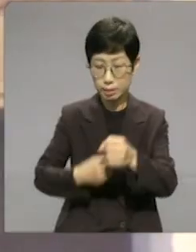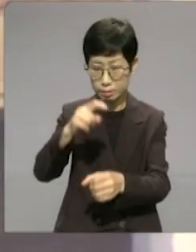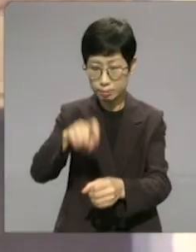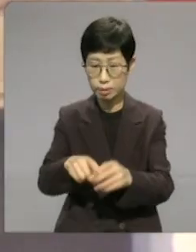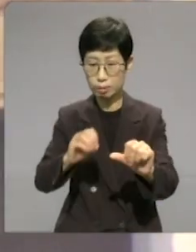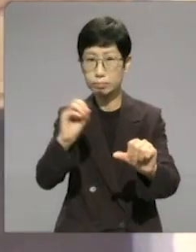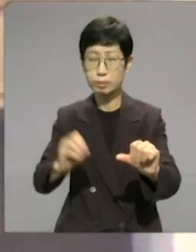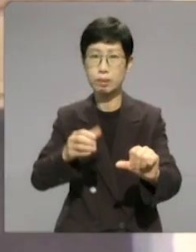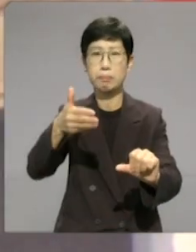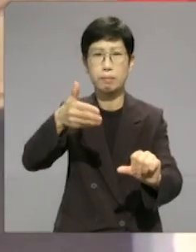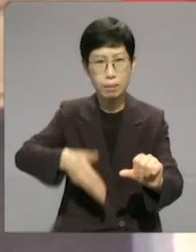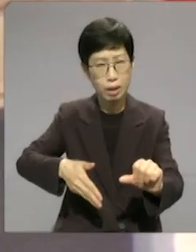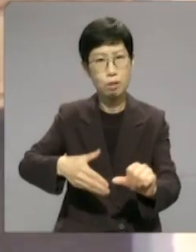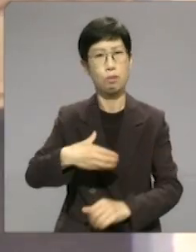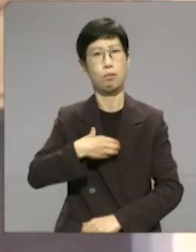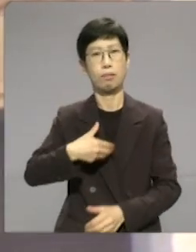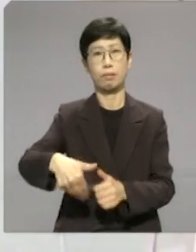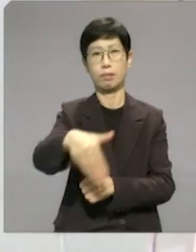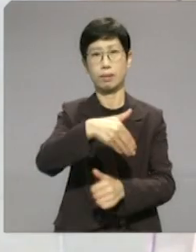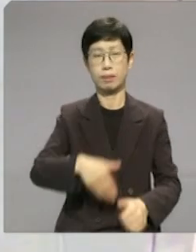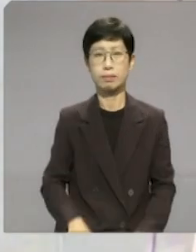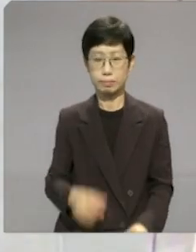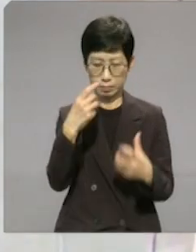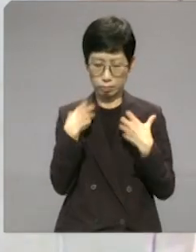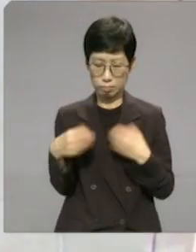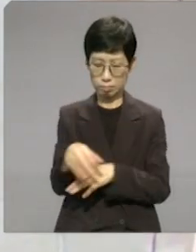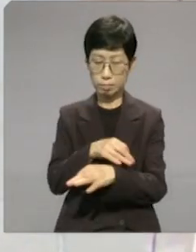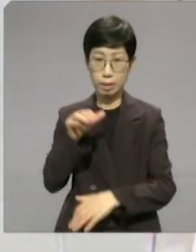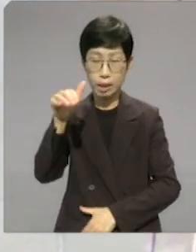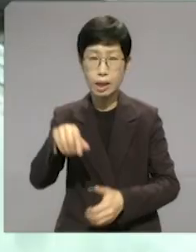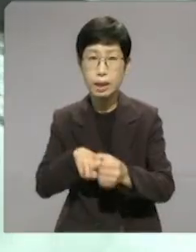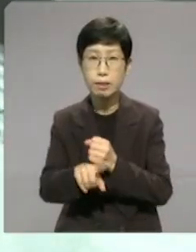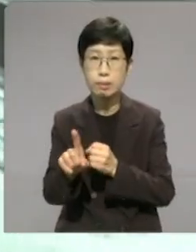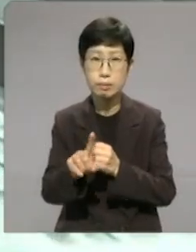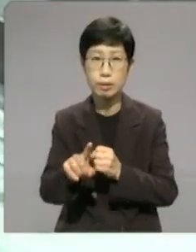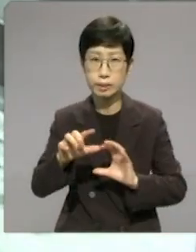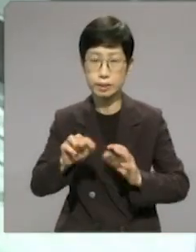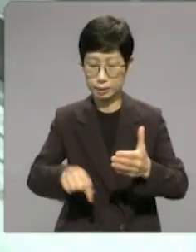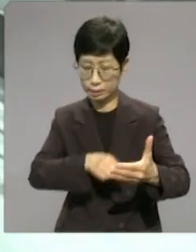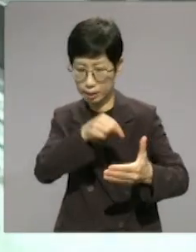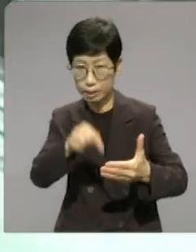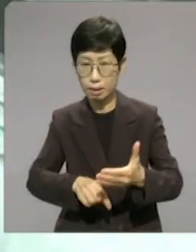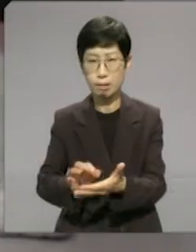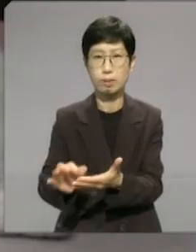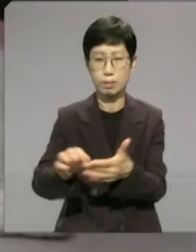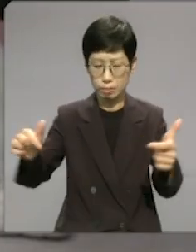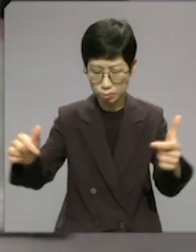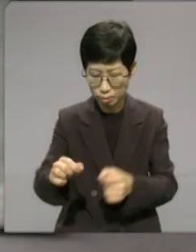목표치인 5%가 위태로워졌는데 당국은 경기 침체 이유를 내수와 소비 둔화로 보고